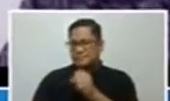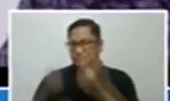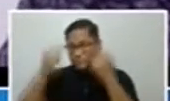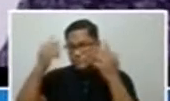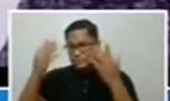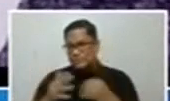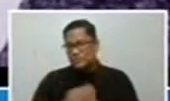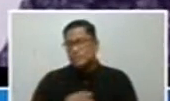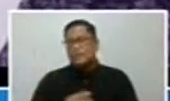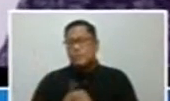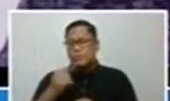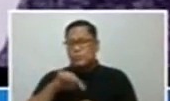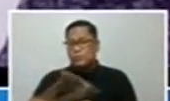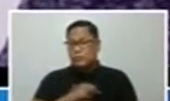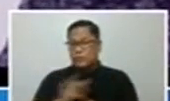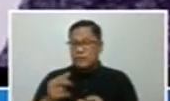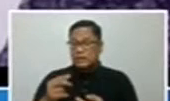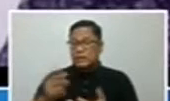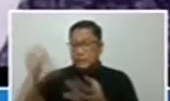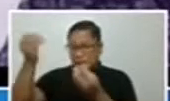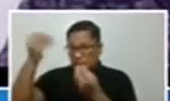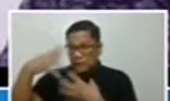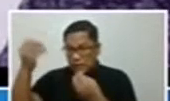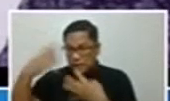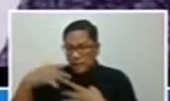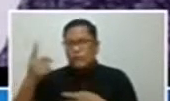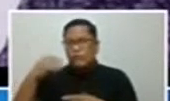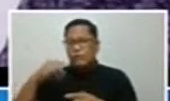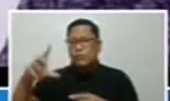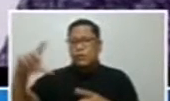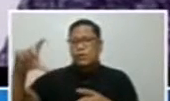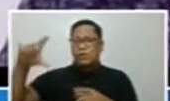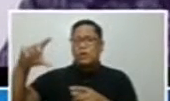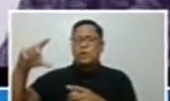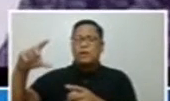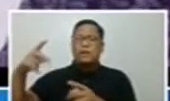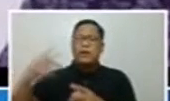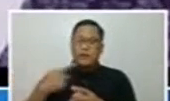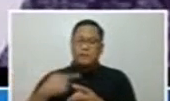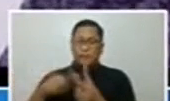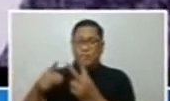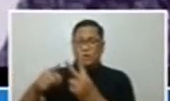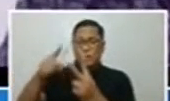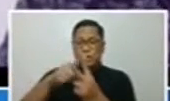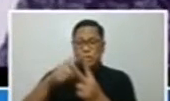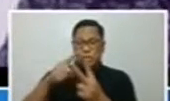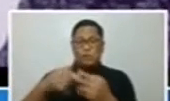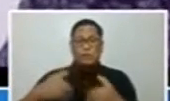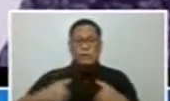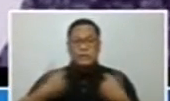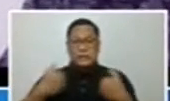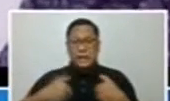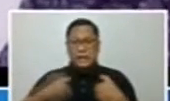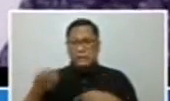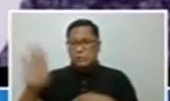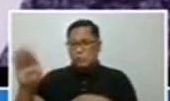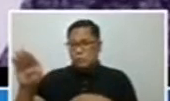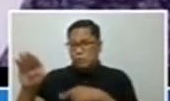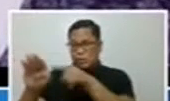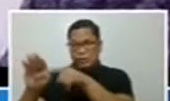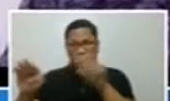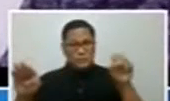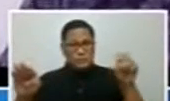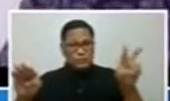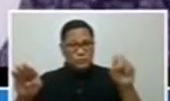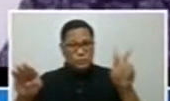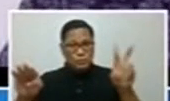Rojas. Ngunit, alam mo na, yung pag-padlock, maski sa isip ng kapitan, tama